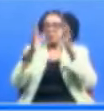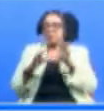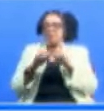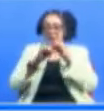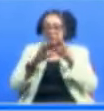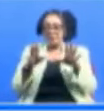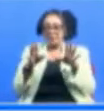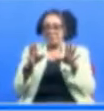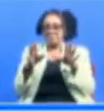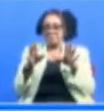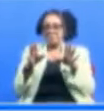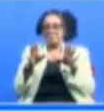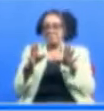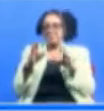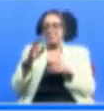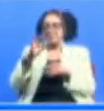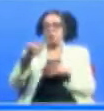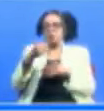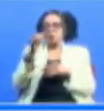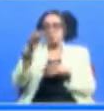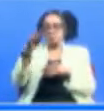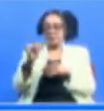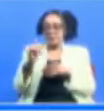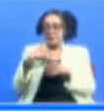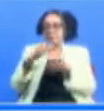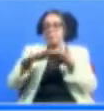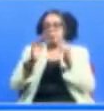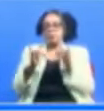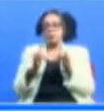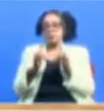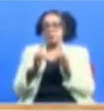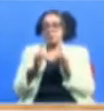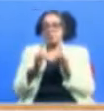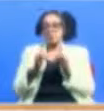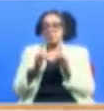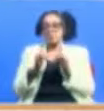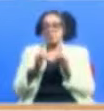wao. Mwanahabari wetu Geoffrey Nyongesa na taarifa hii kwa kina.